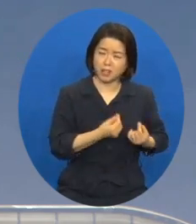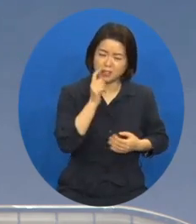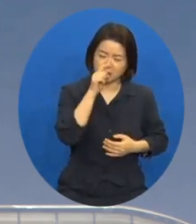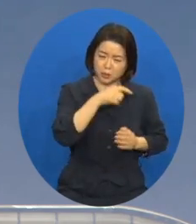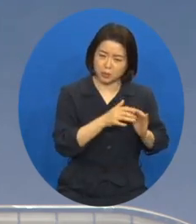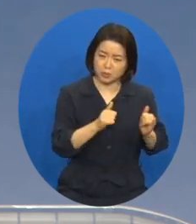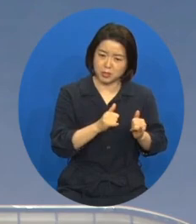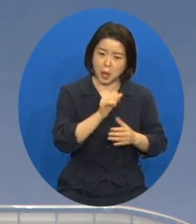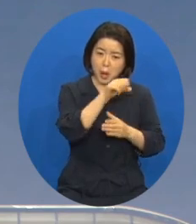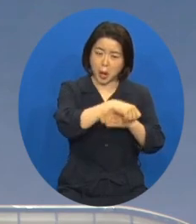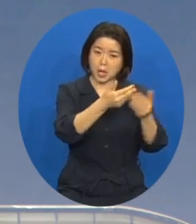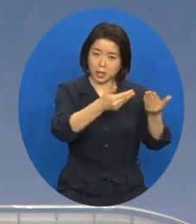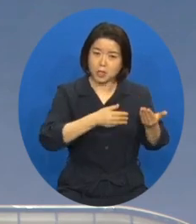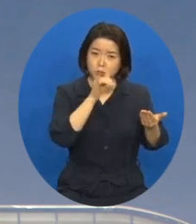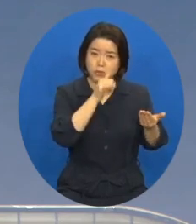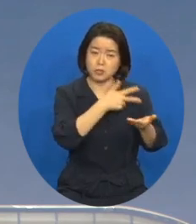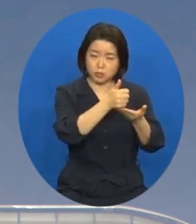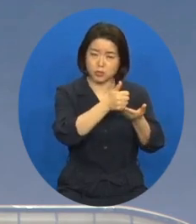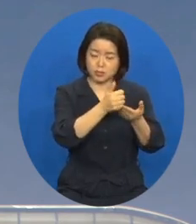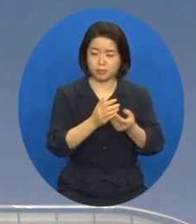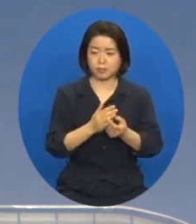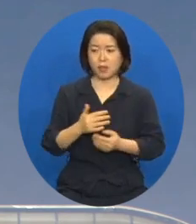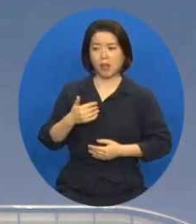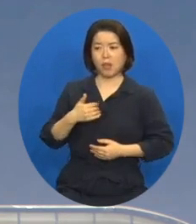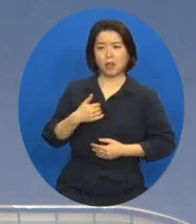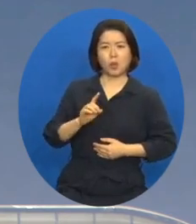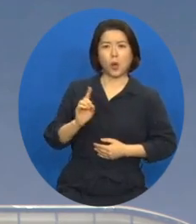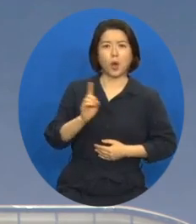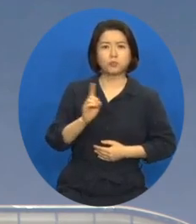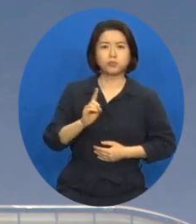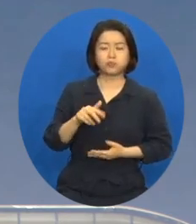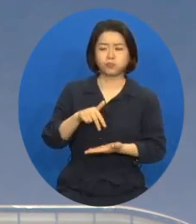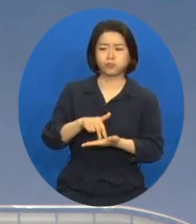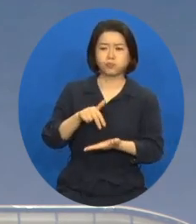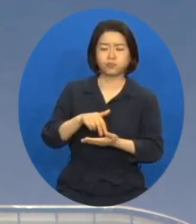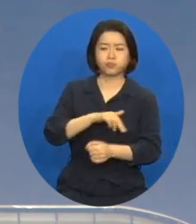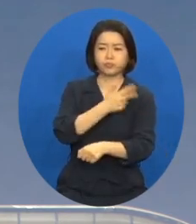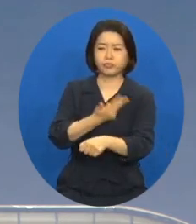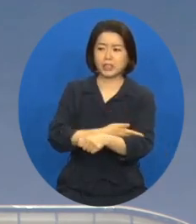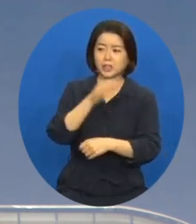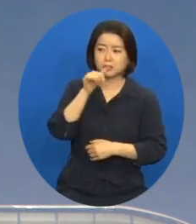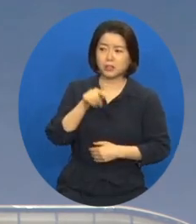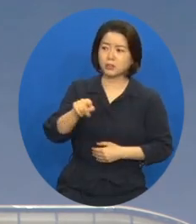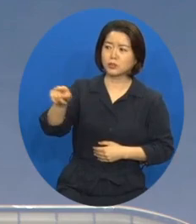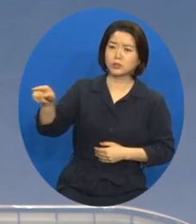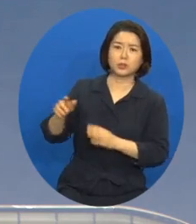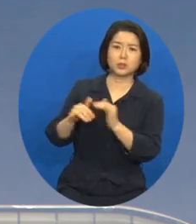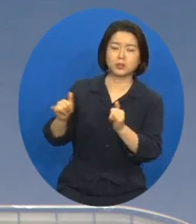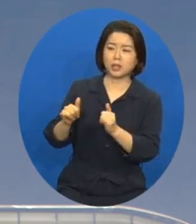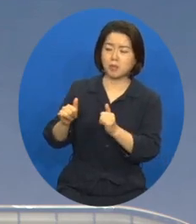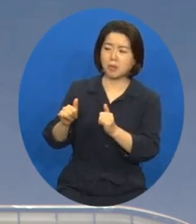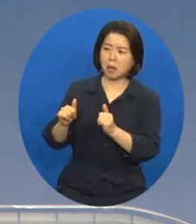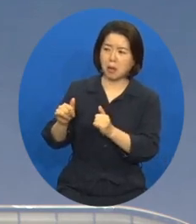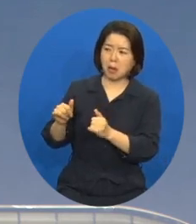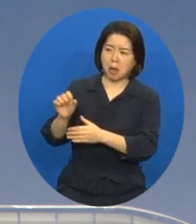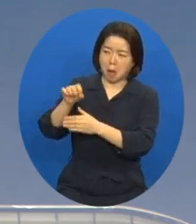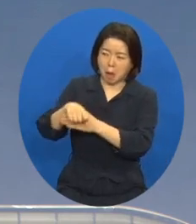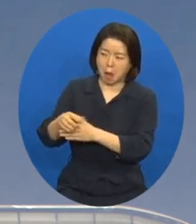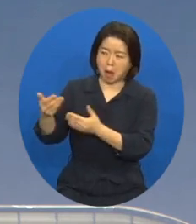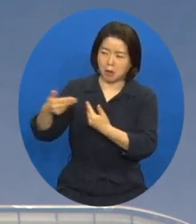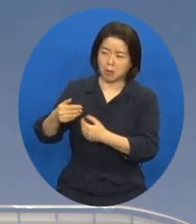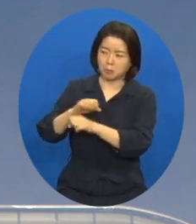이렇게 받아주시는데 내가 무슨 자격이 있다고 저 사람은 받을 수가 없어, 저